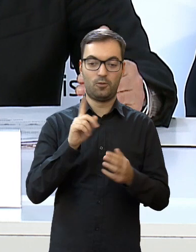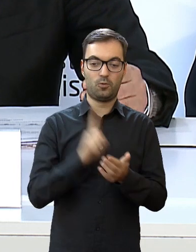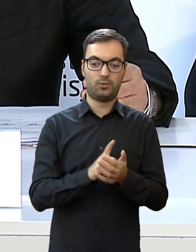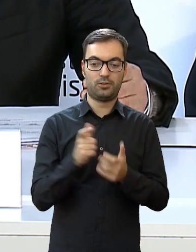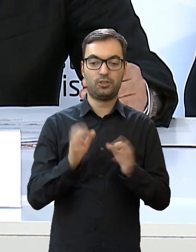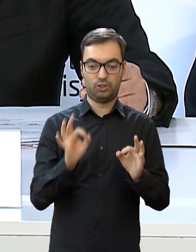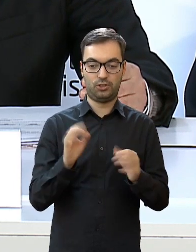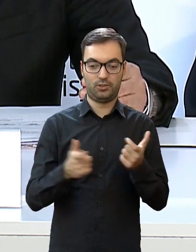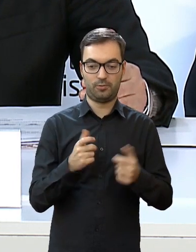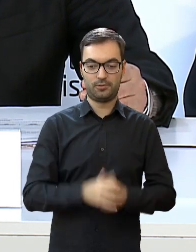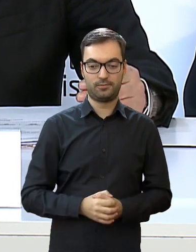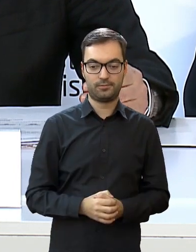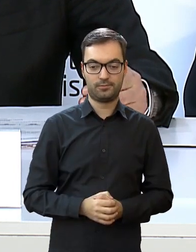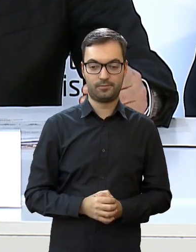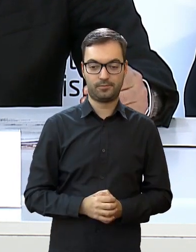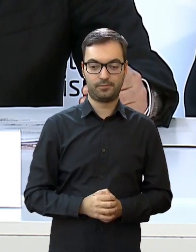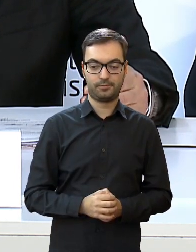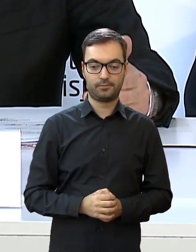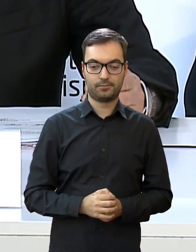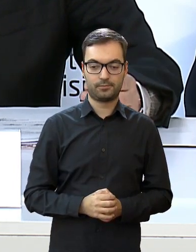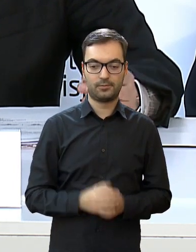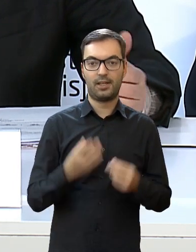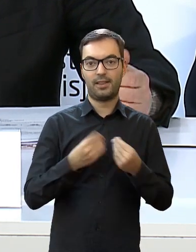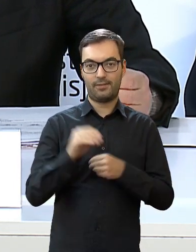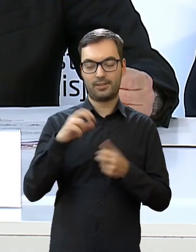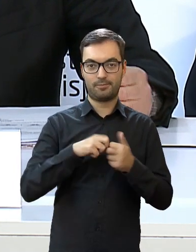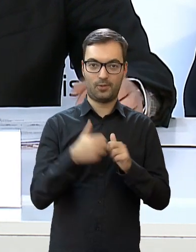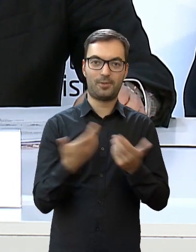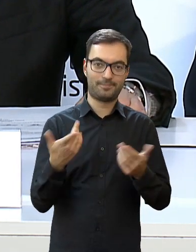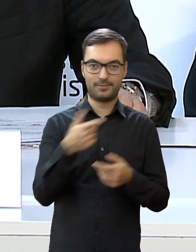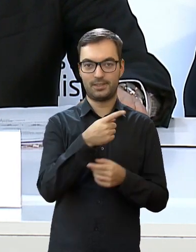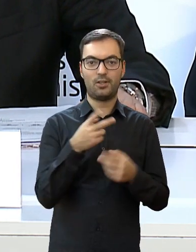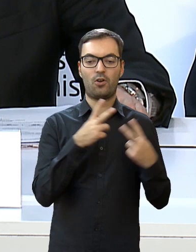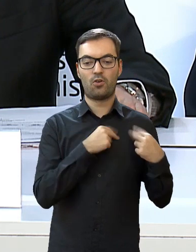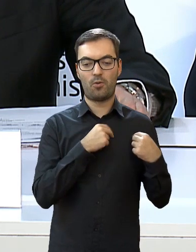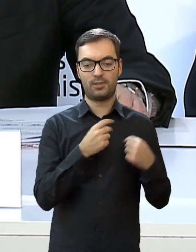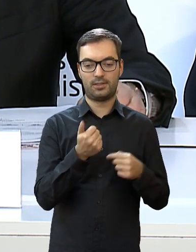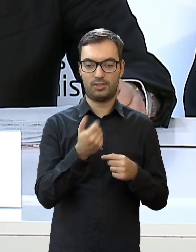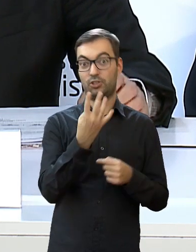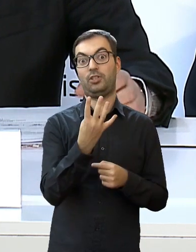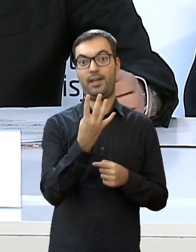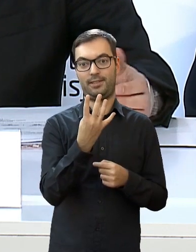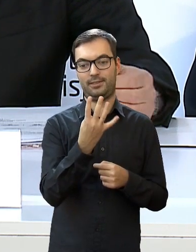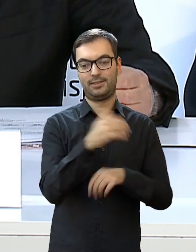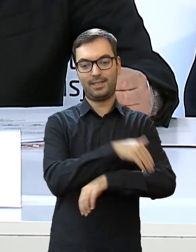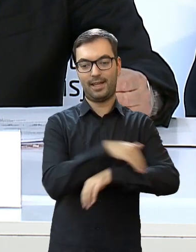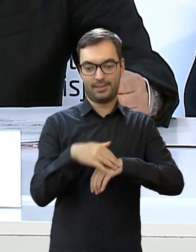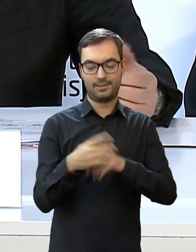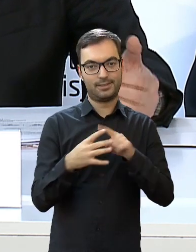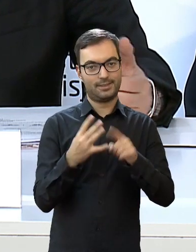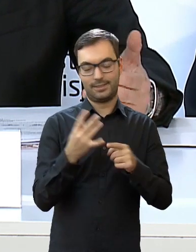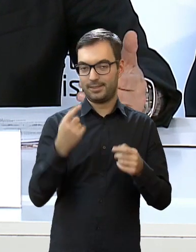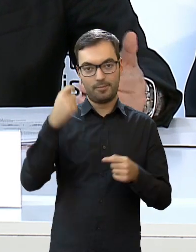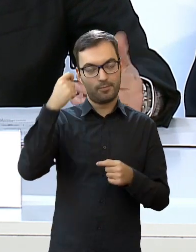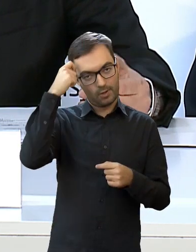w dniu dzisiejszym zrobić. Największy problem to mamy z tymi obwodami kilkoma, czterema konkretnie z zagranicy.